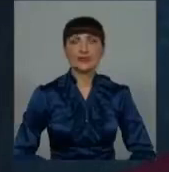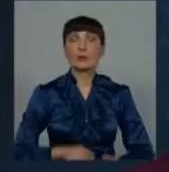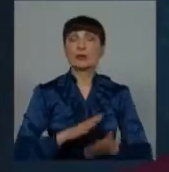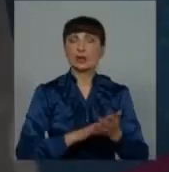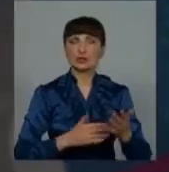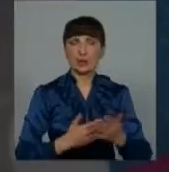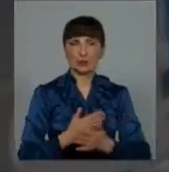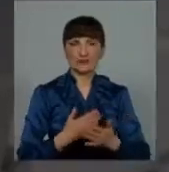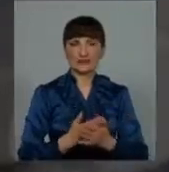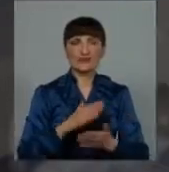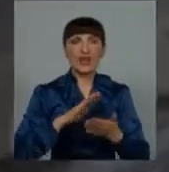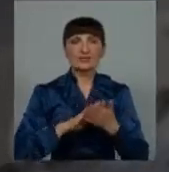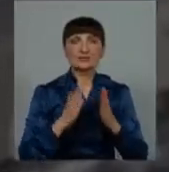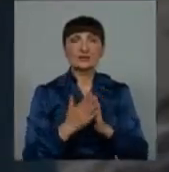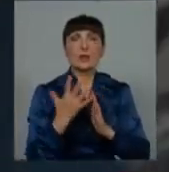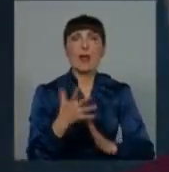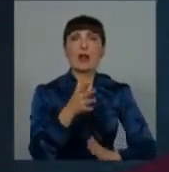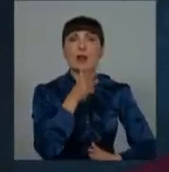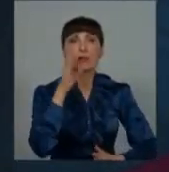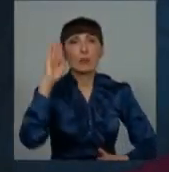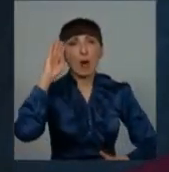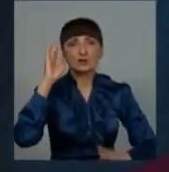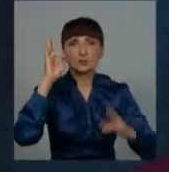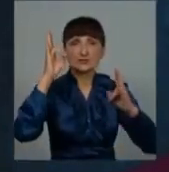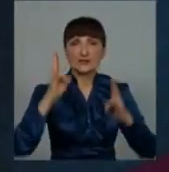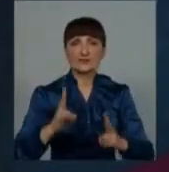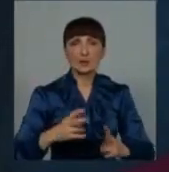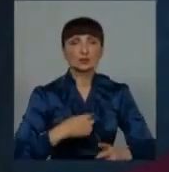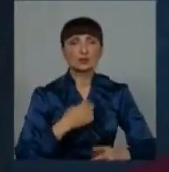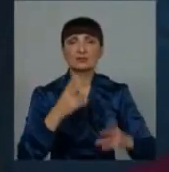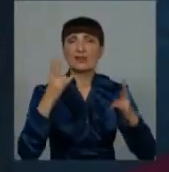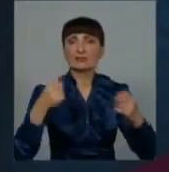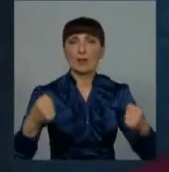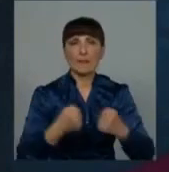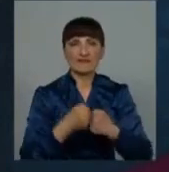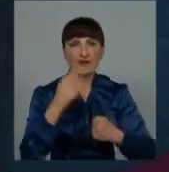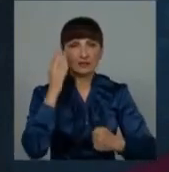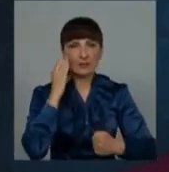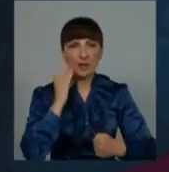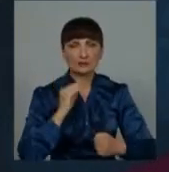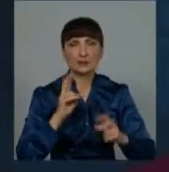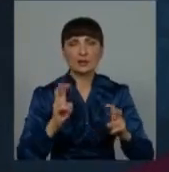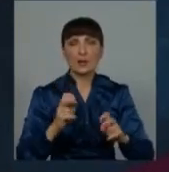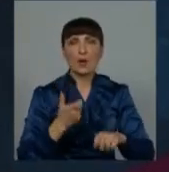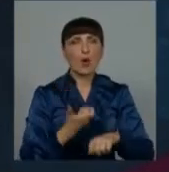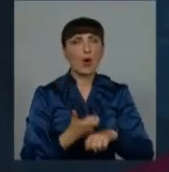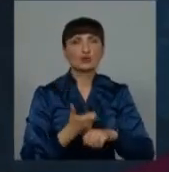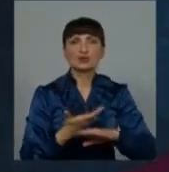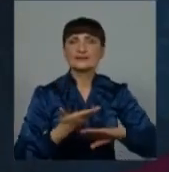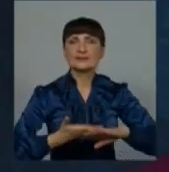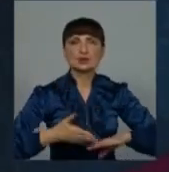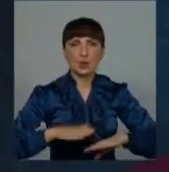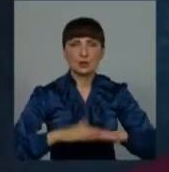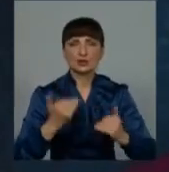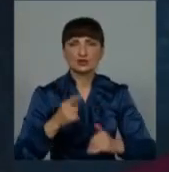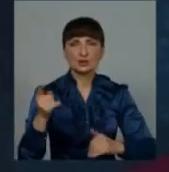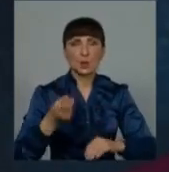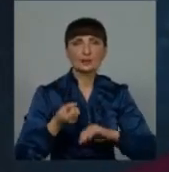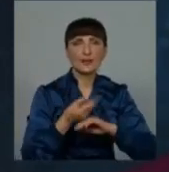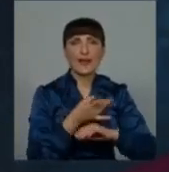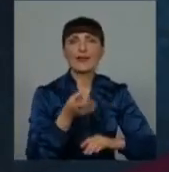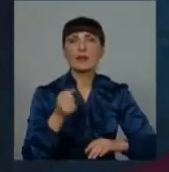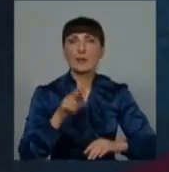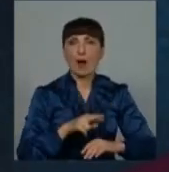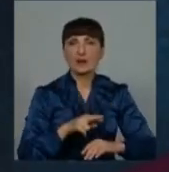Продолжаем выпуск. Состояние 5-летнего мальчика, пострадавшего в жутком ДТП в Алматы, оценивают как крайне тяжелое. Сейчас он в реанимации, и за